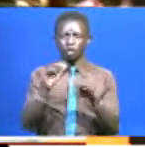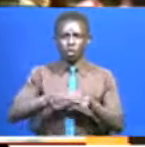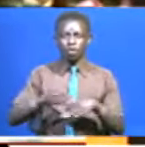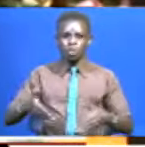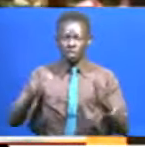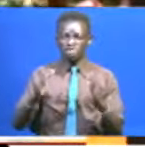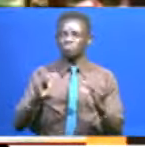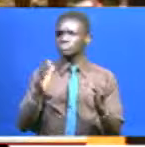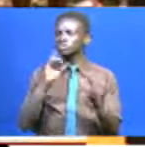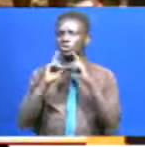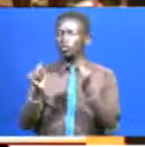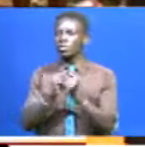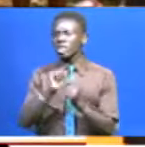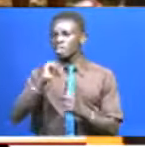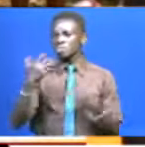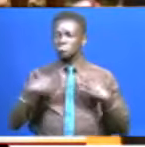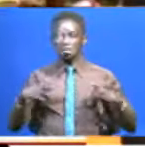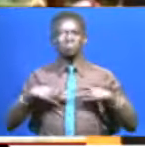Nikamwacha hapo nikaenda.